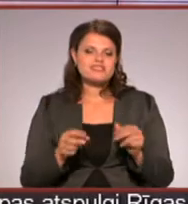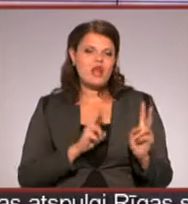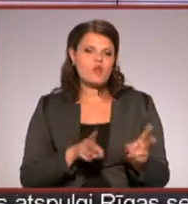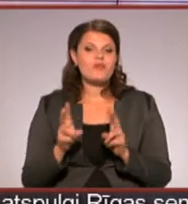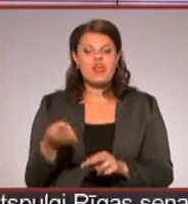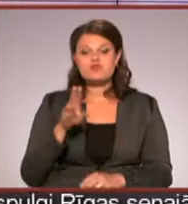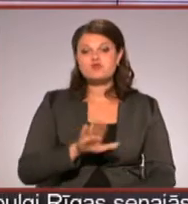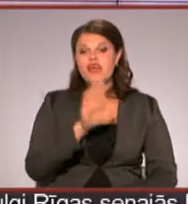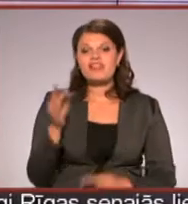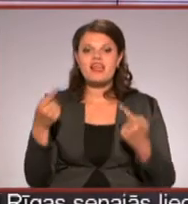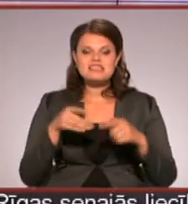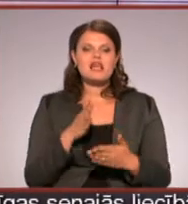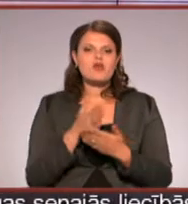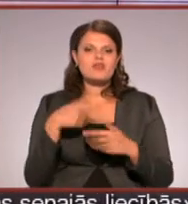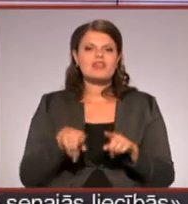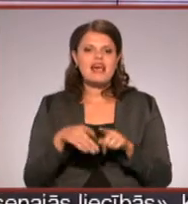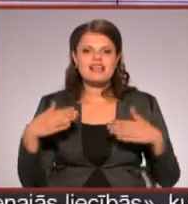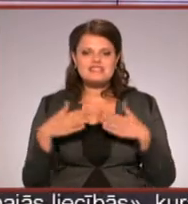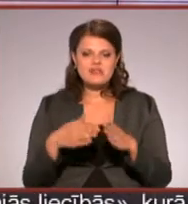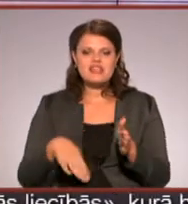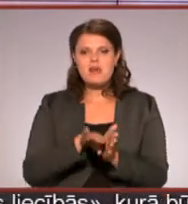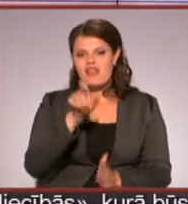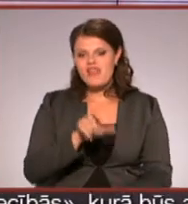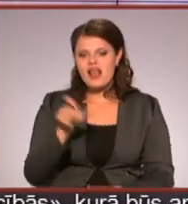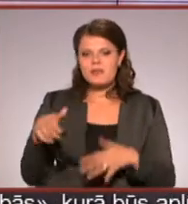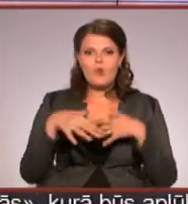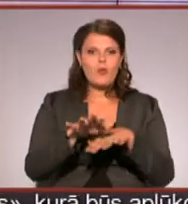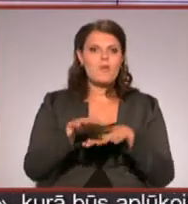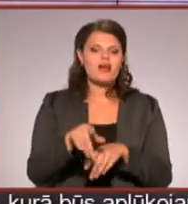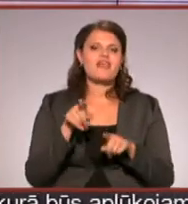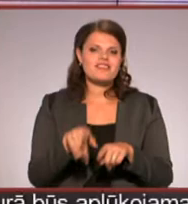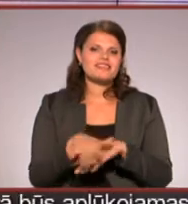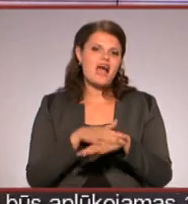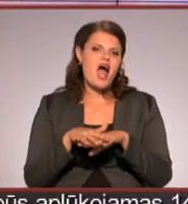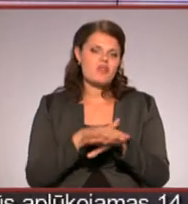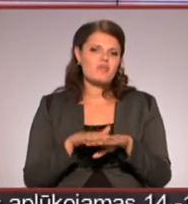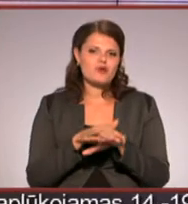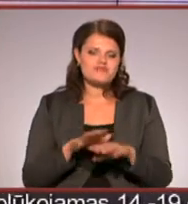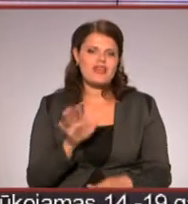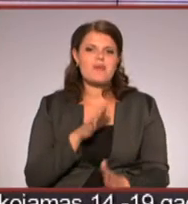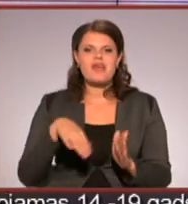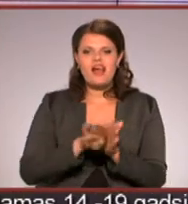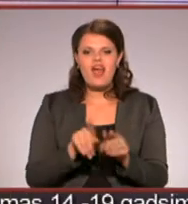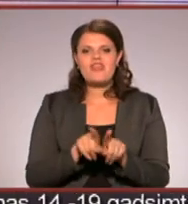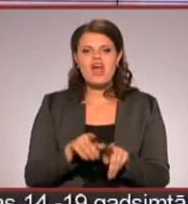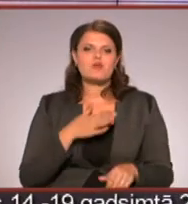un dienas laikā noritēja arī svinīga dalībnieku parāde, un tās atmosfēru notvēra kolēģi Anete